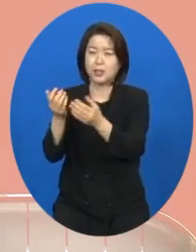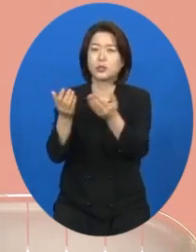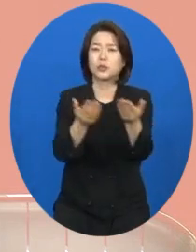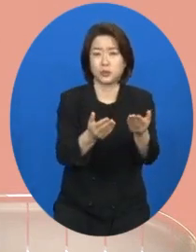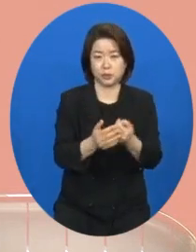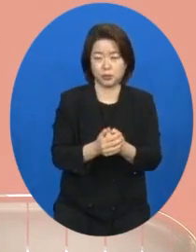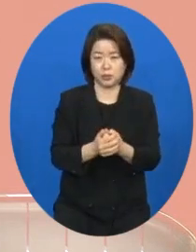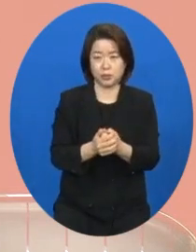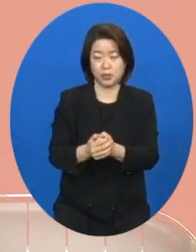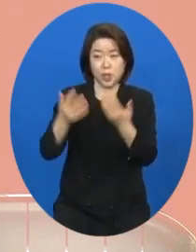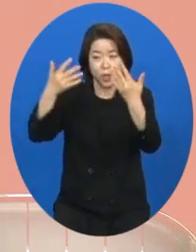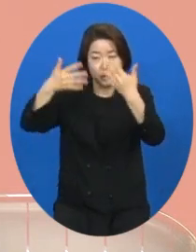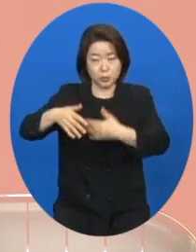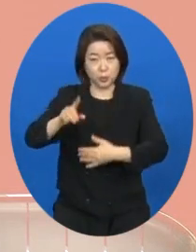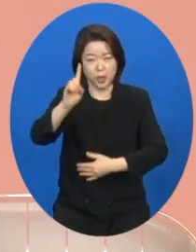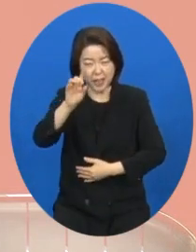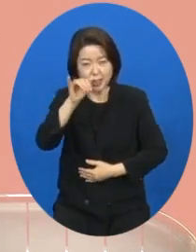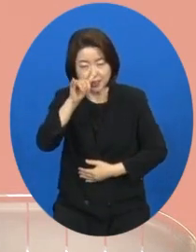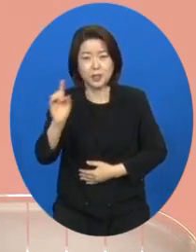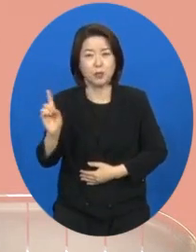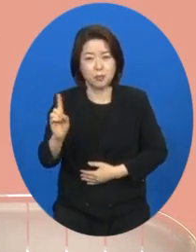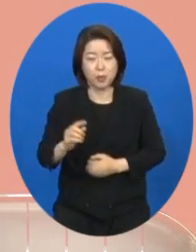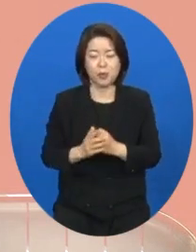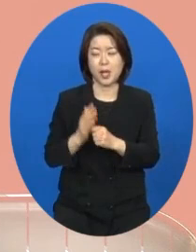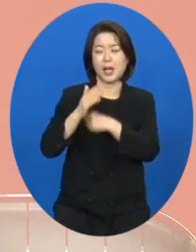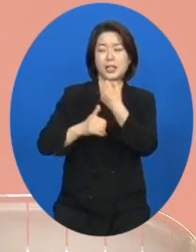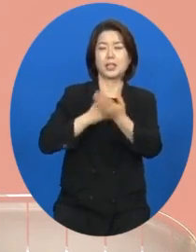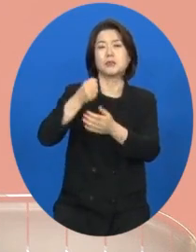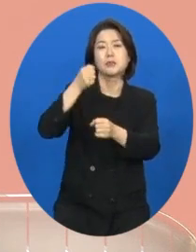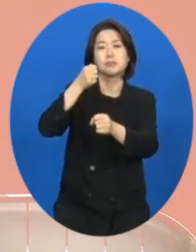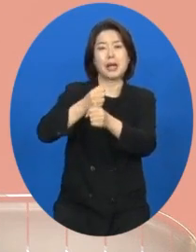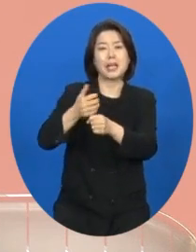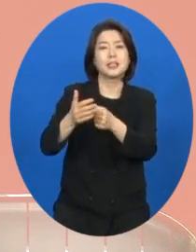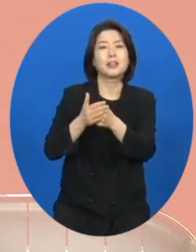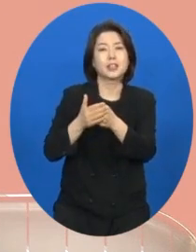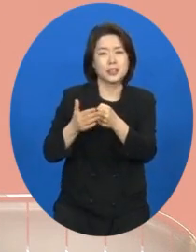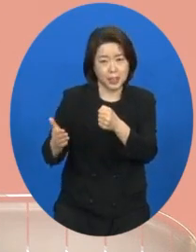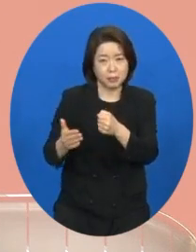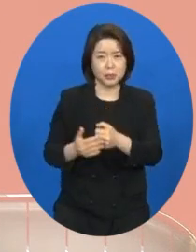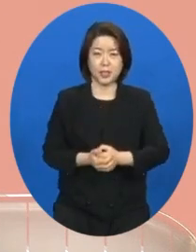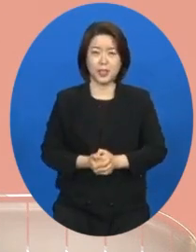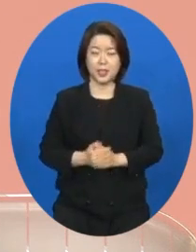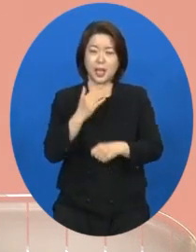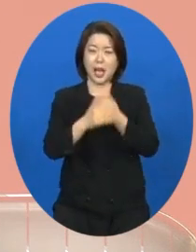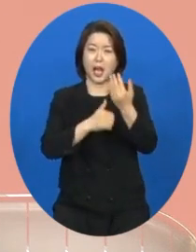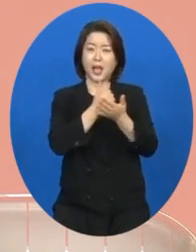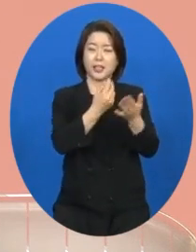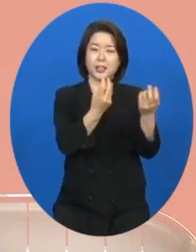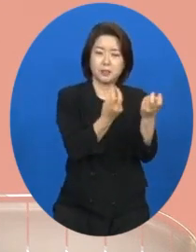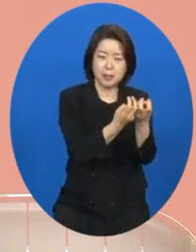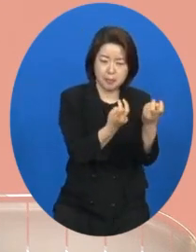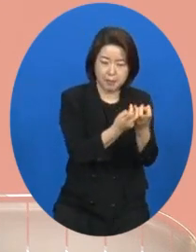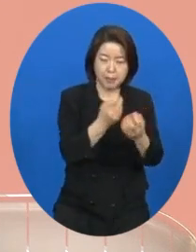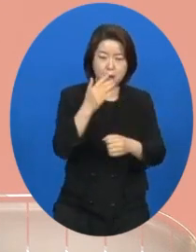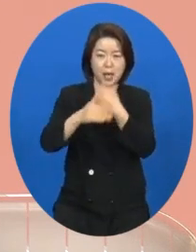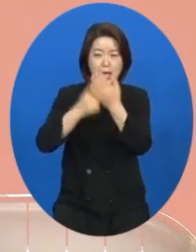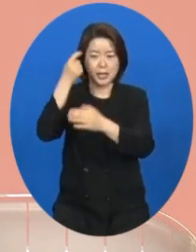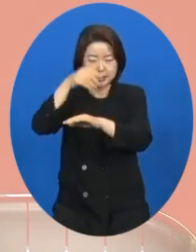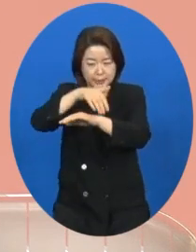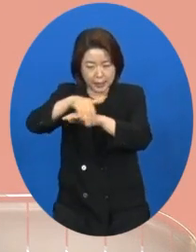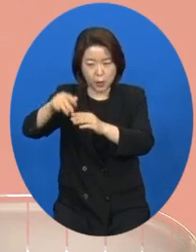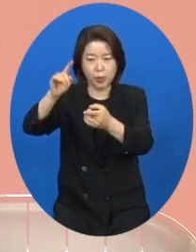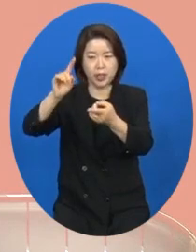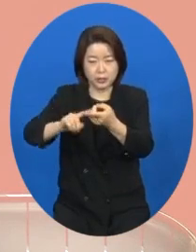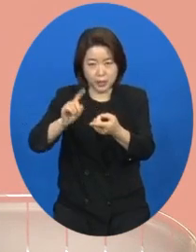하나 조건이 있다면 하나님이 만드셨기 때문에 하나님의 방법과 계획대로 부부